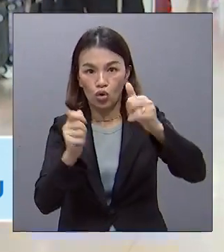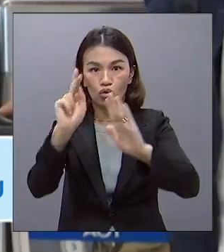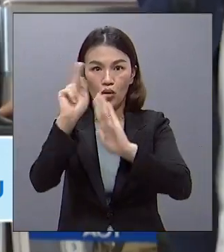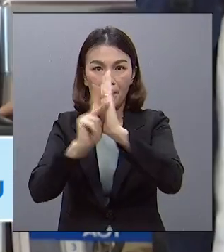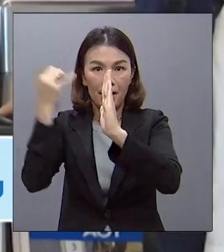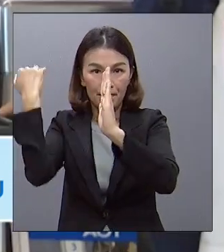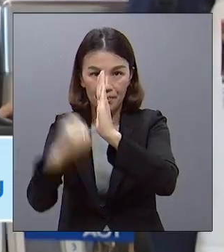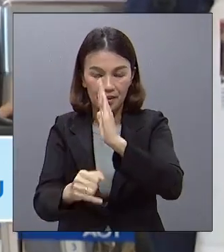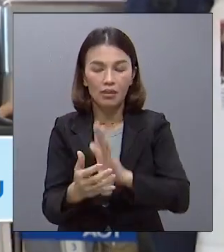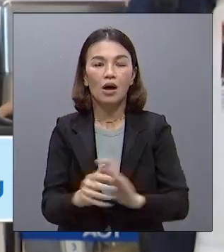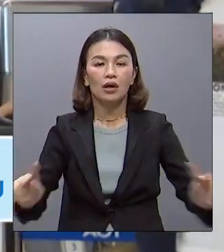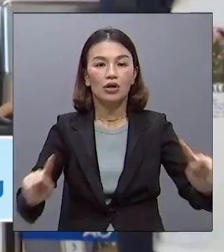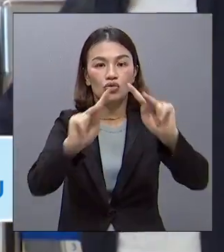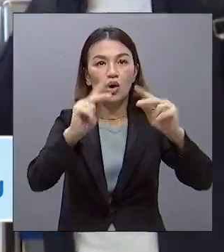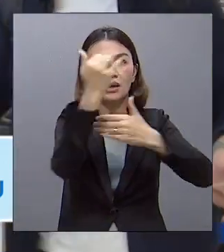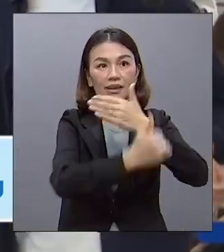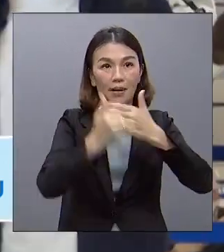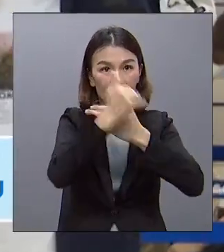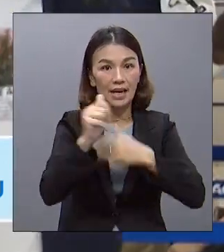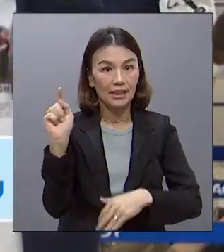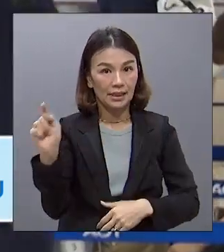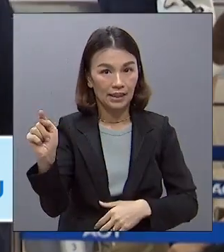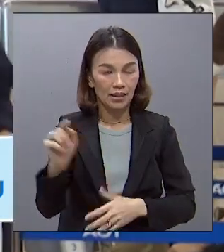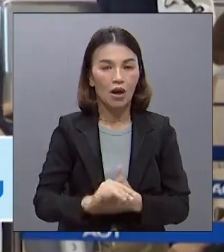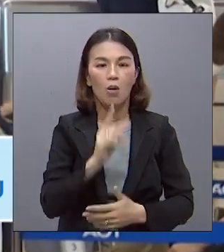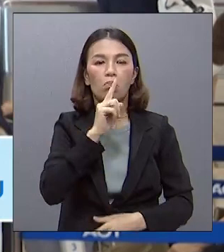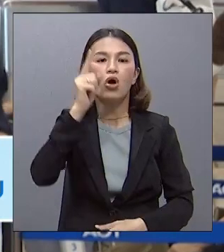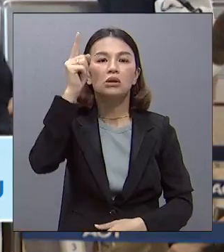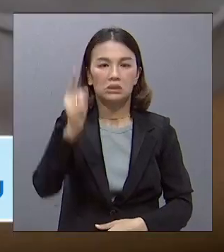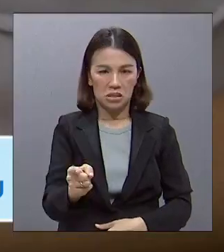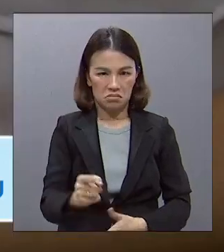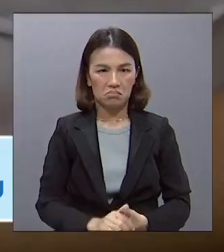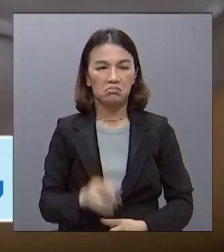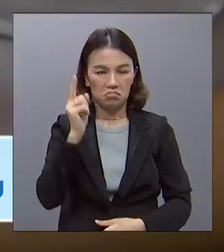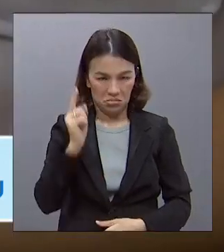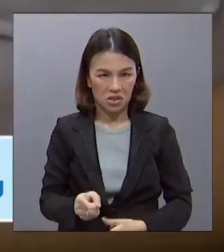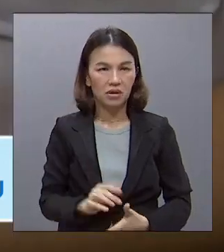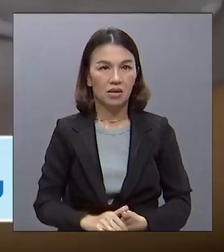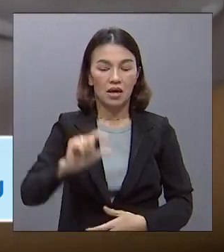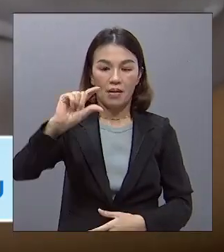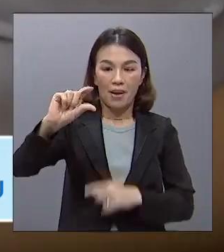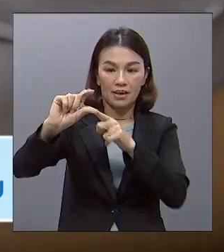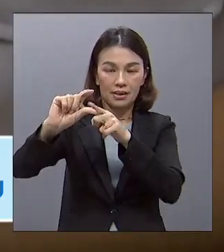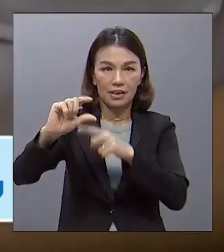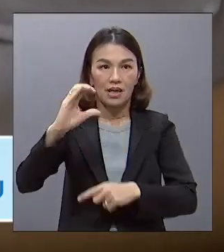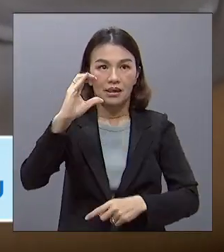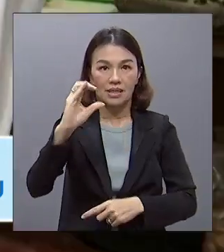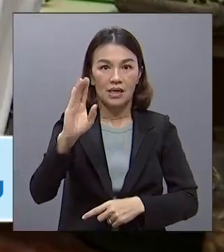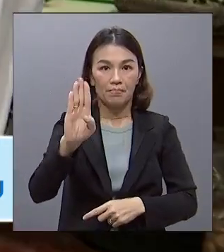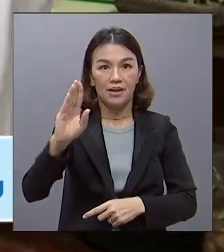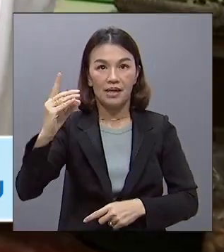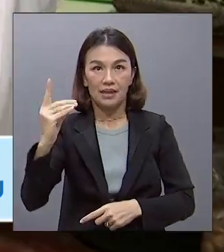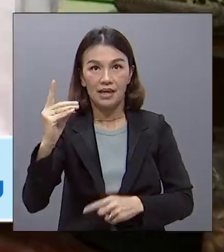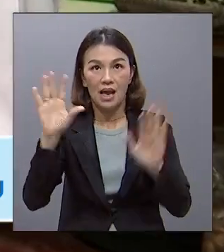ต่างประเทศชี้แจงว่าประเด็นดังกล่าวนี้เป็นความจริงค่ะน้ำมันกัญชา cbdนั้นเป็นสารเสพติดต้องห้ามในกลุ่มเดียวกับ